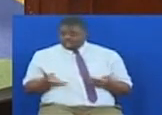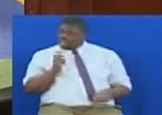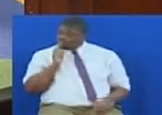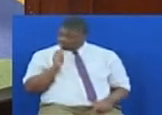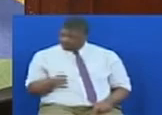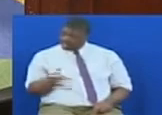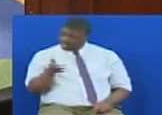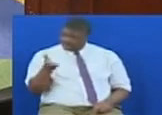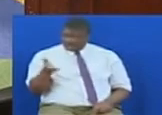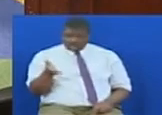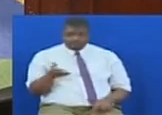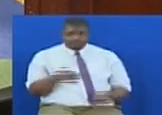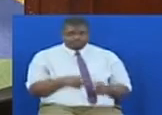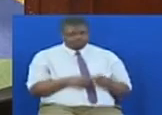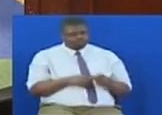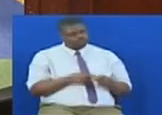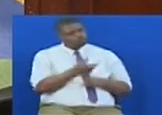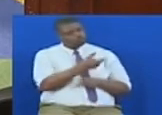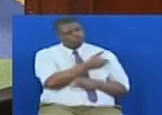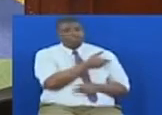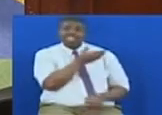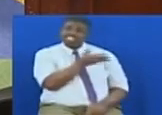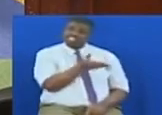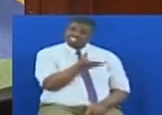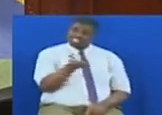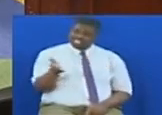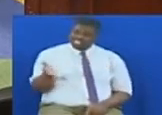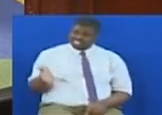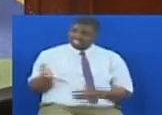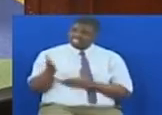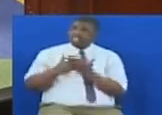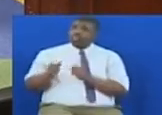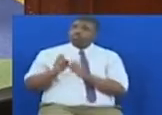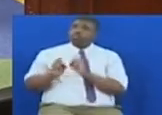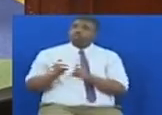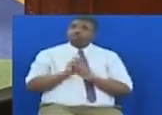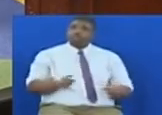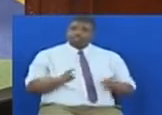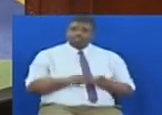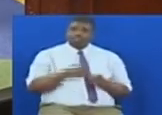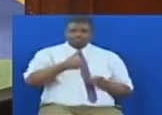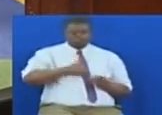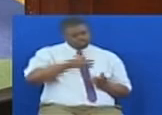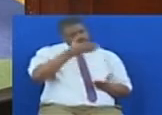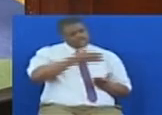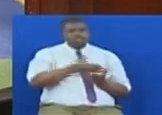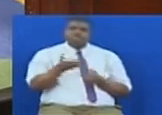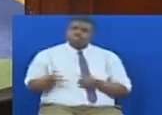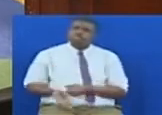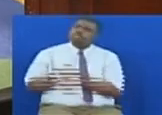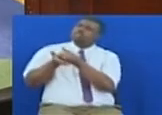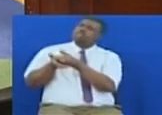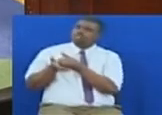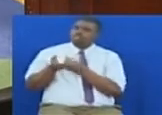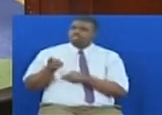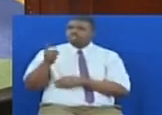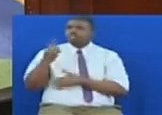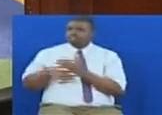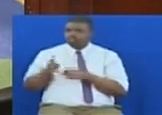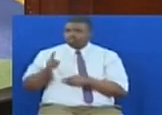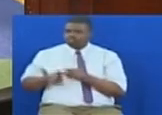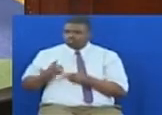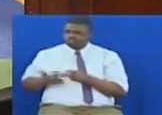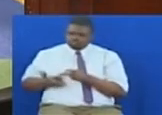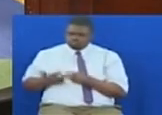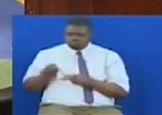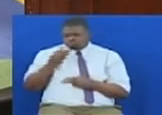kuwepo na mahospitali haya ya ngazi mbalimbali, nina hakika yamesaidia sana katika kukabiliana